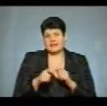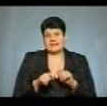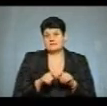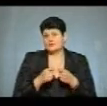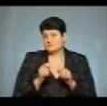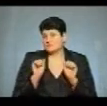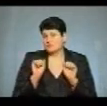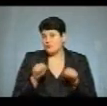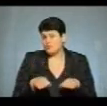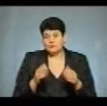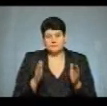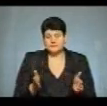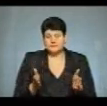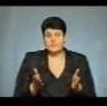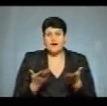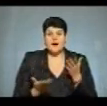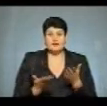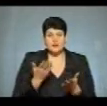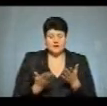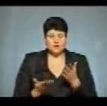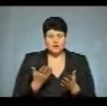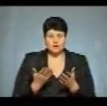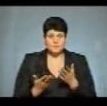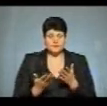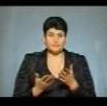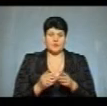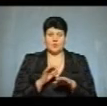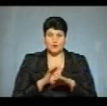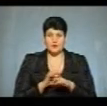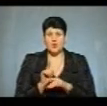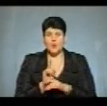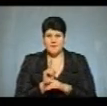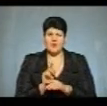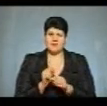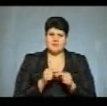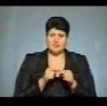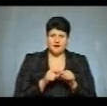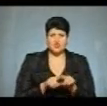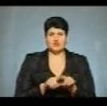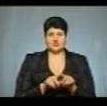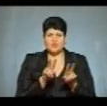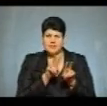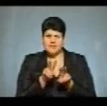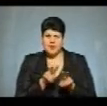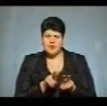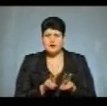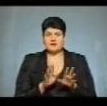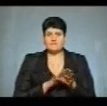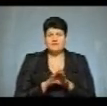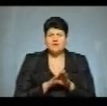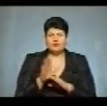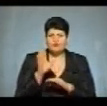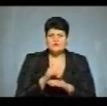несправностей, але якщо здійснюється нормальний технічний нагляд і виконуються